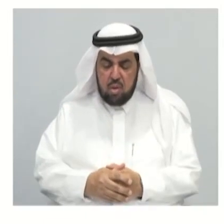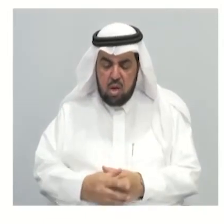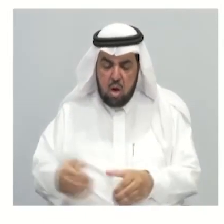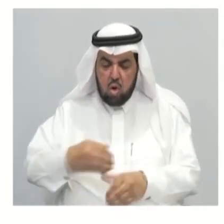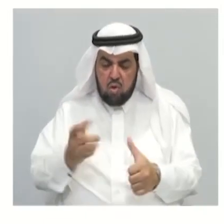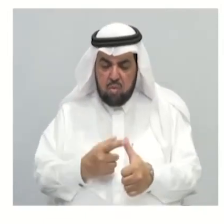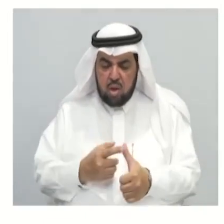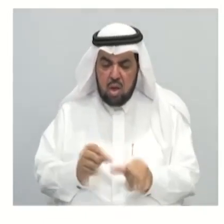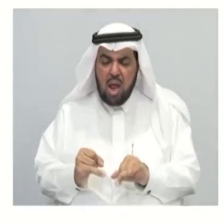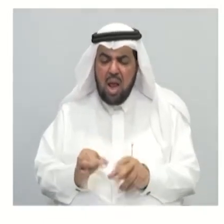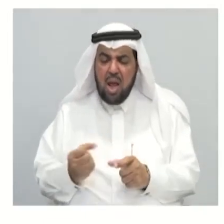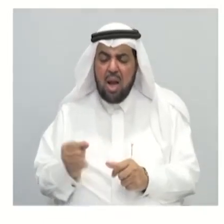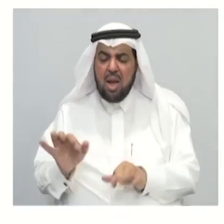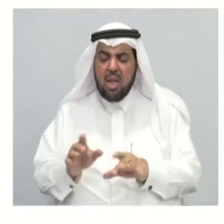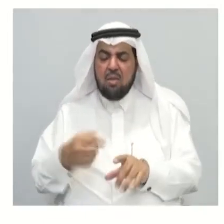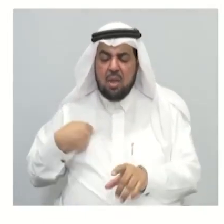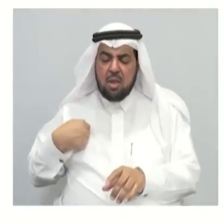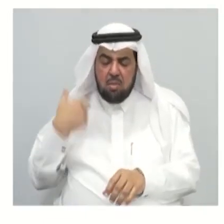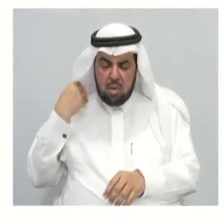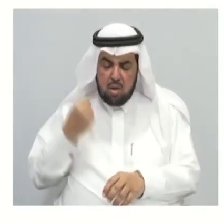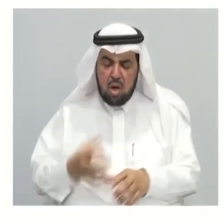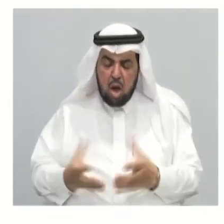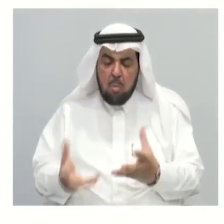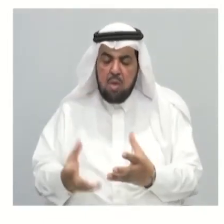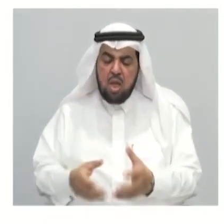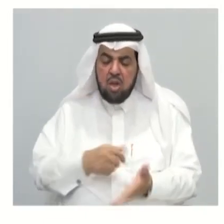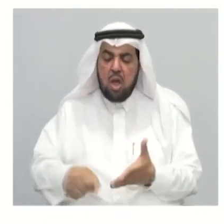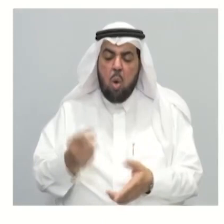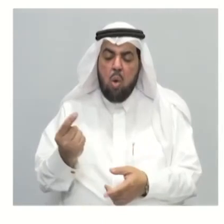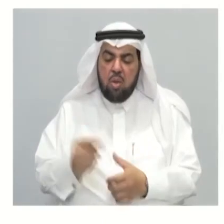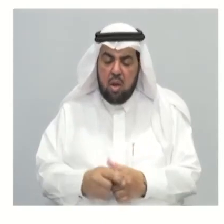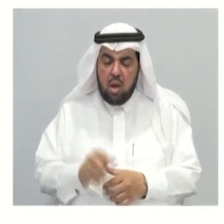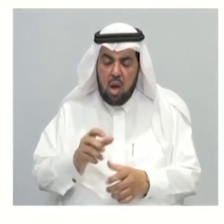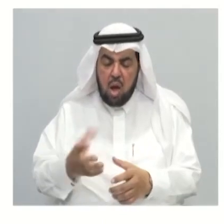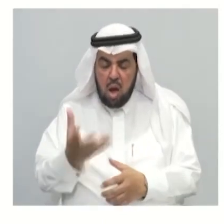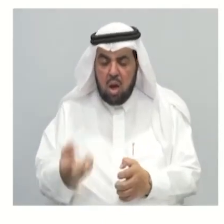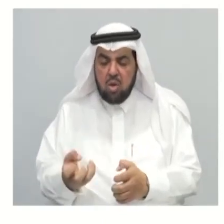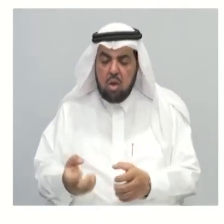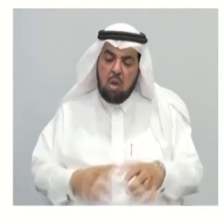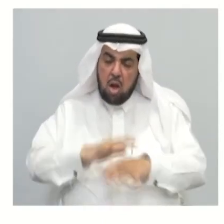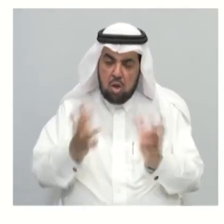البدايه القيم رقم الصنف اسم الصنف الكميه سعر الوحده الخصم